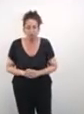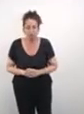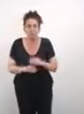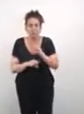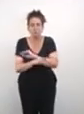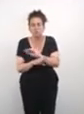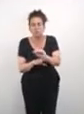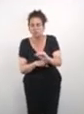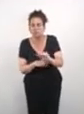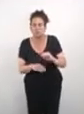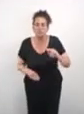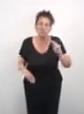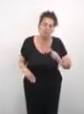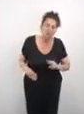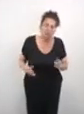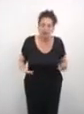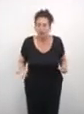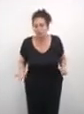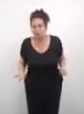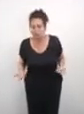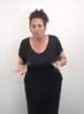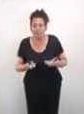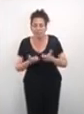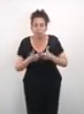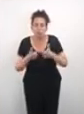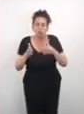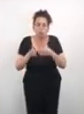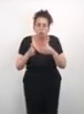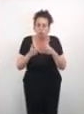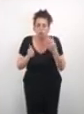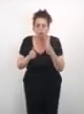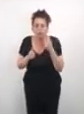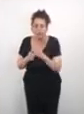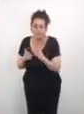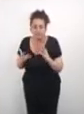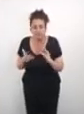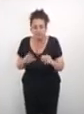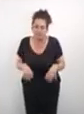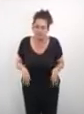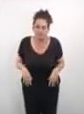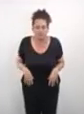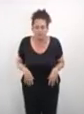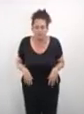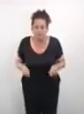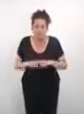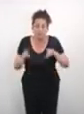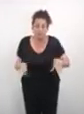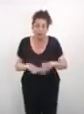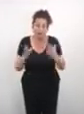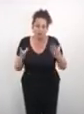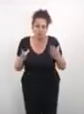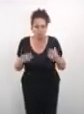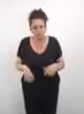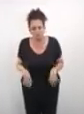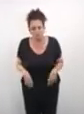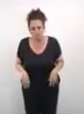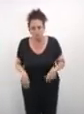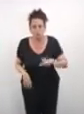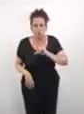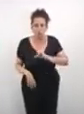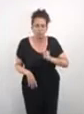faire des coups politiques, quoi. Proposer un référendum, j'appelle vraiment ça un coup politique, un référendum sur l'armement létal de la